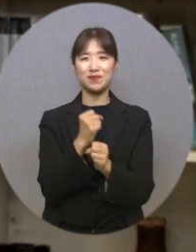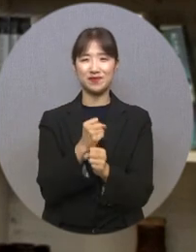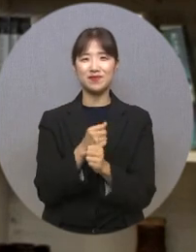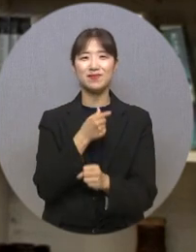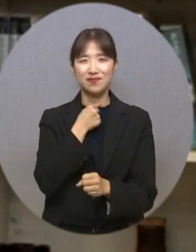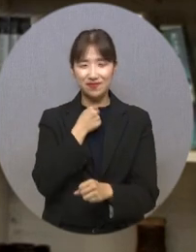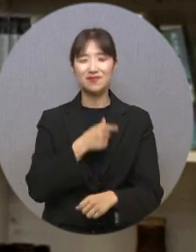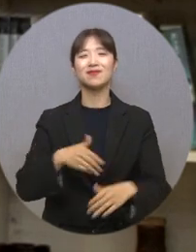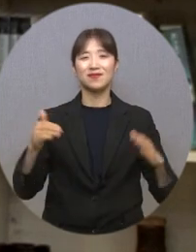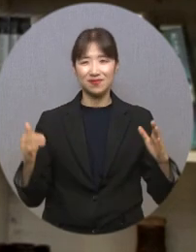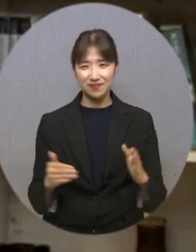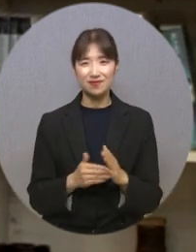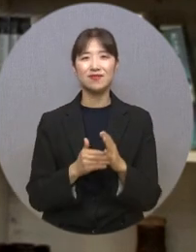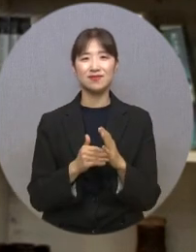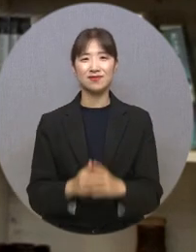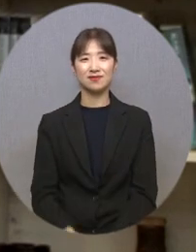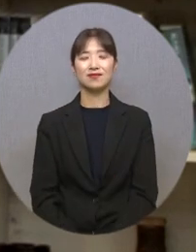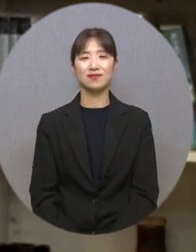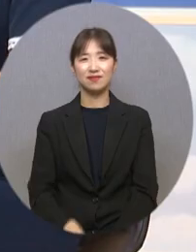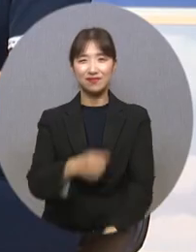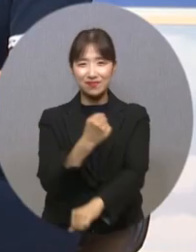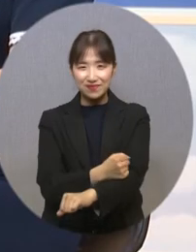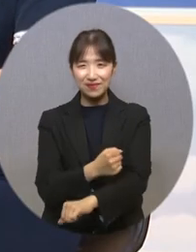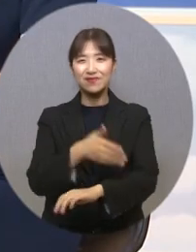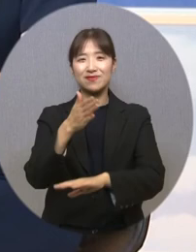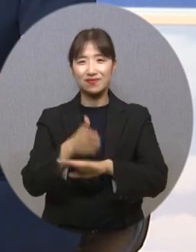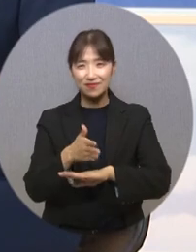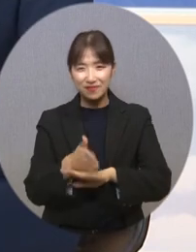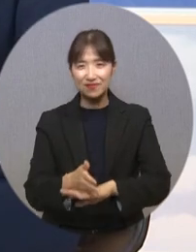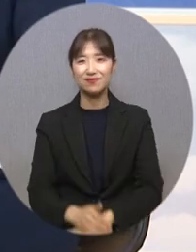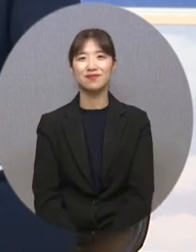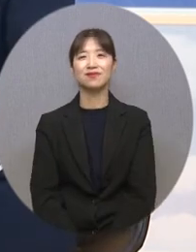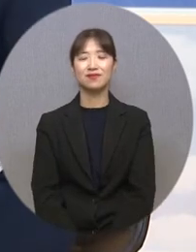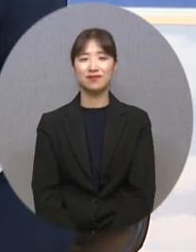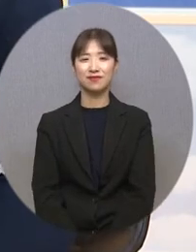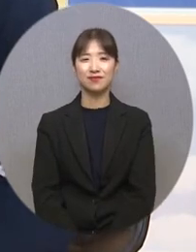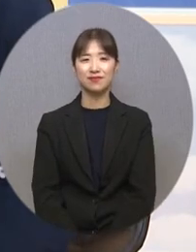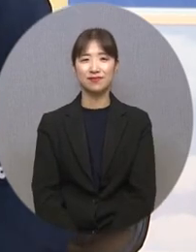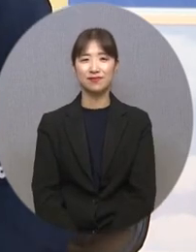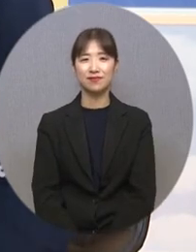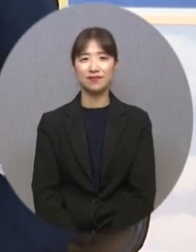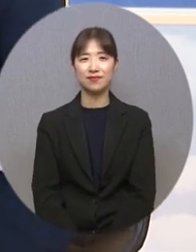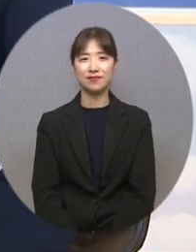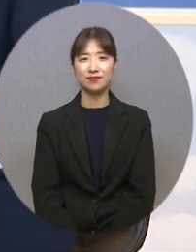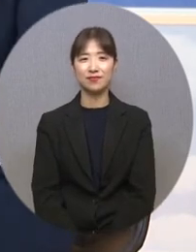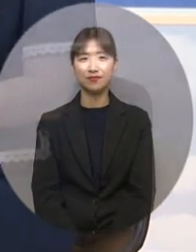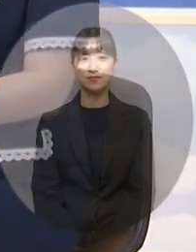오늘은 여기서 마치도록 하겠습니다. 수고 많으셨습니다. 감사합니다. 감사합니다.